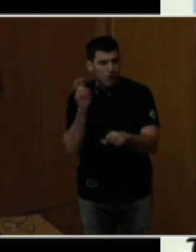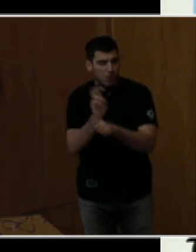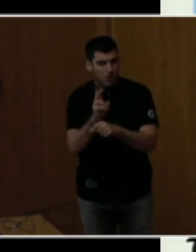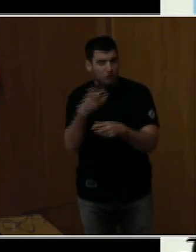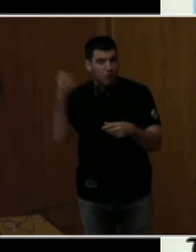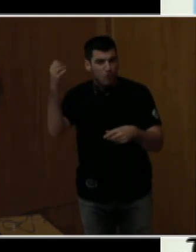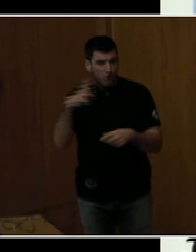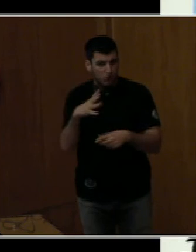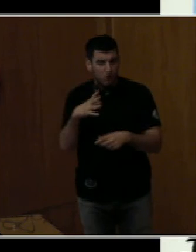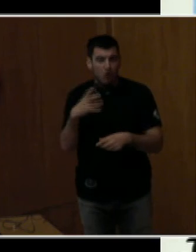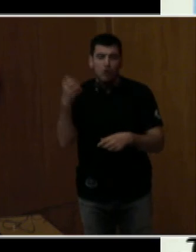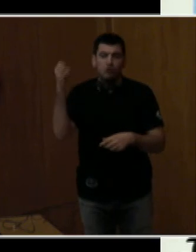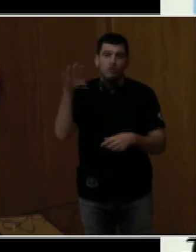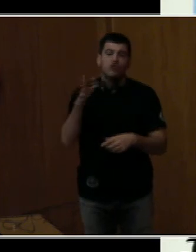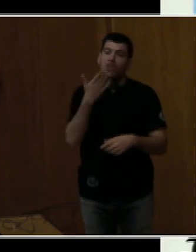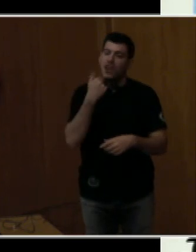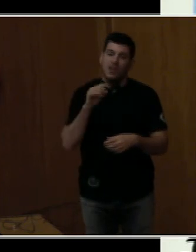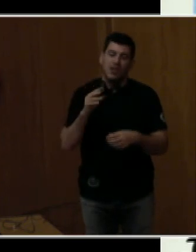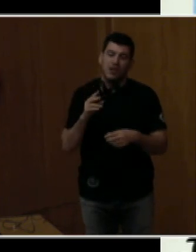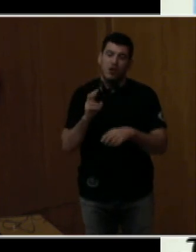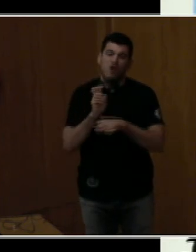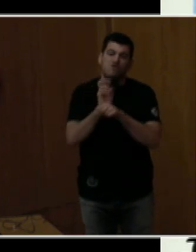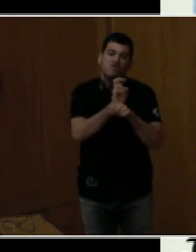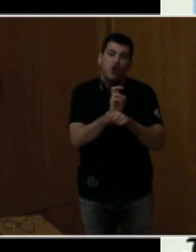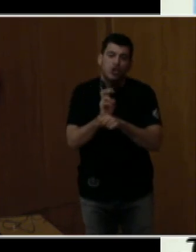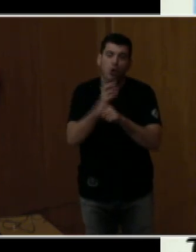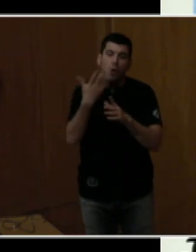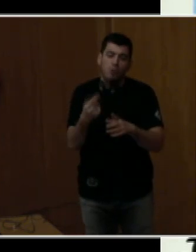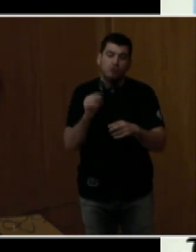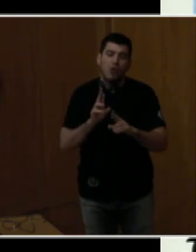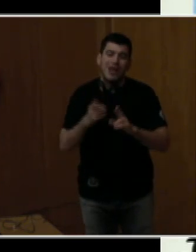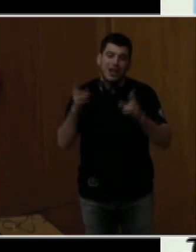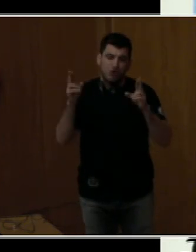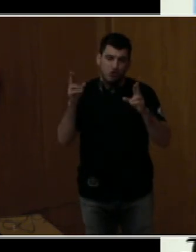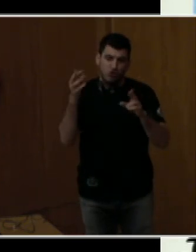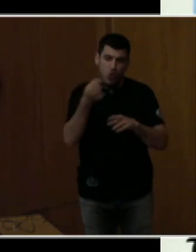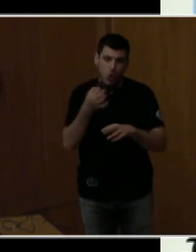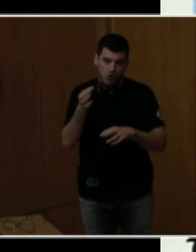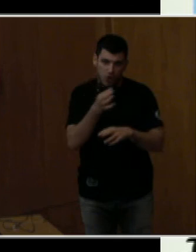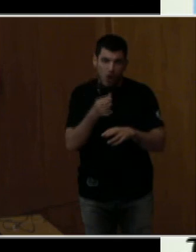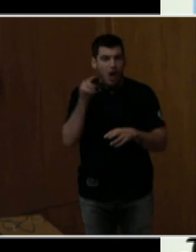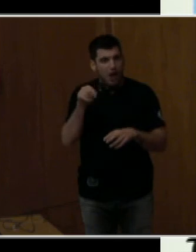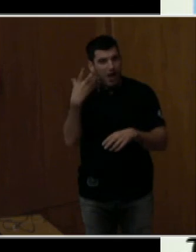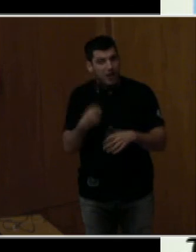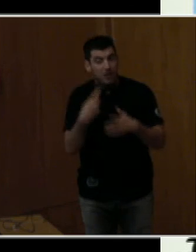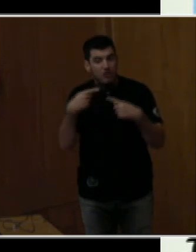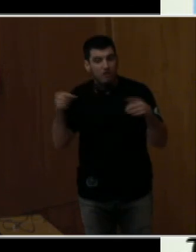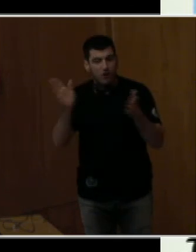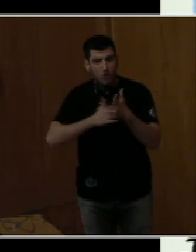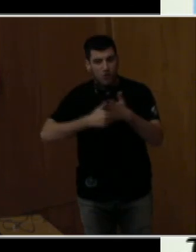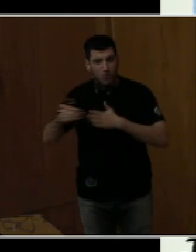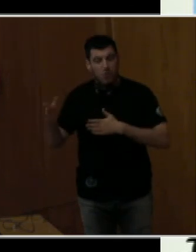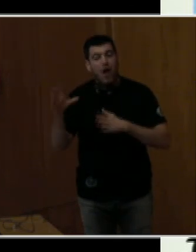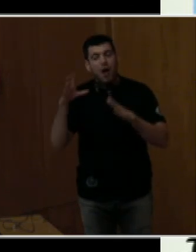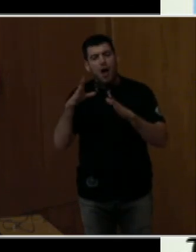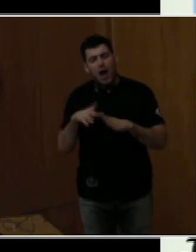δεν έχει φορτίο όπως το ηλεκτρόνιο, αλλά έχει το πλεονέκτημα το ότι έχει διάφορα χρώματα. Και επίσης, αν κάνω μία λίγο